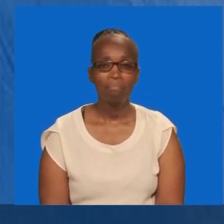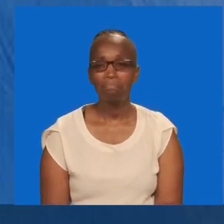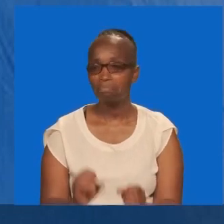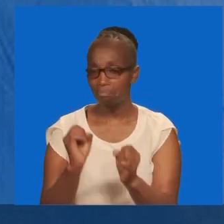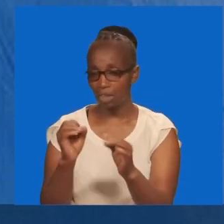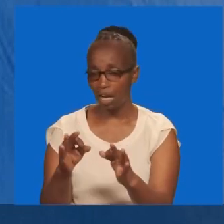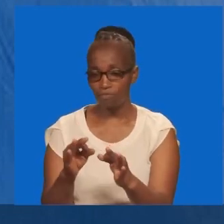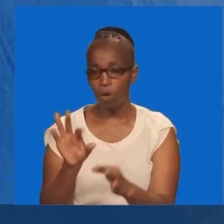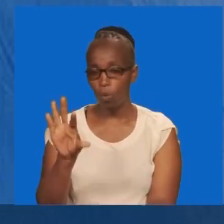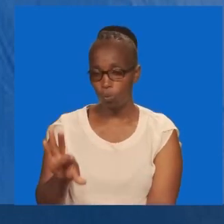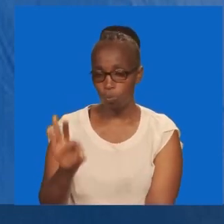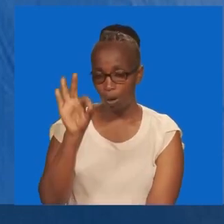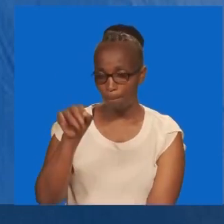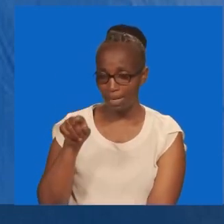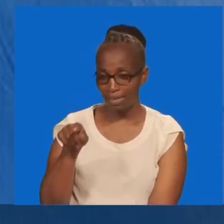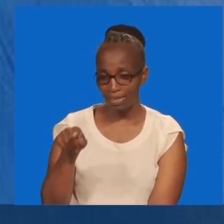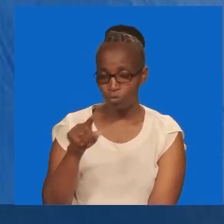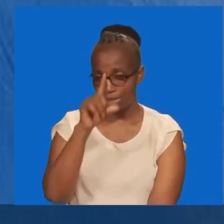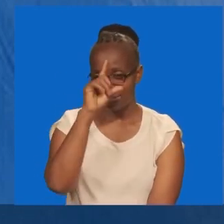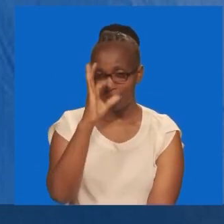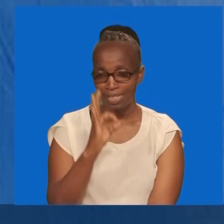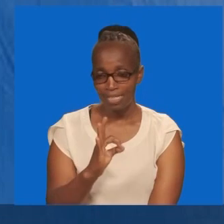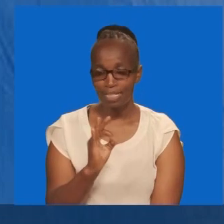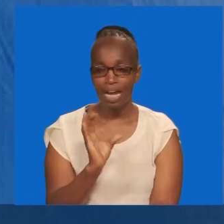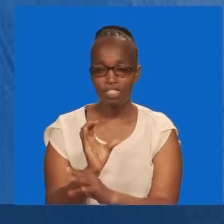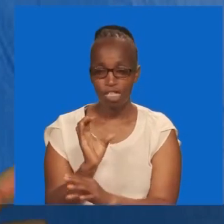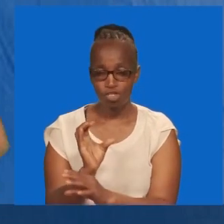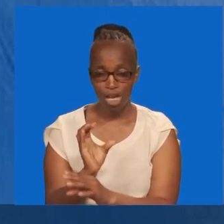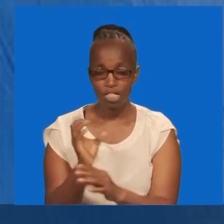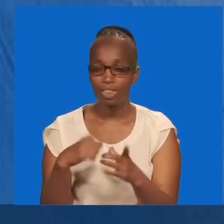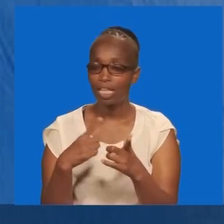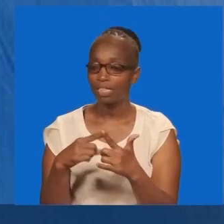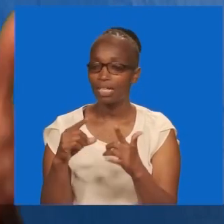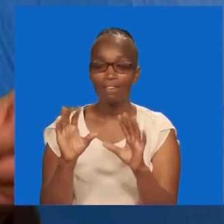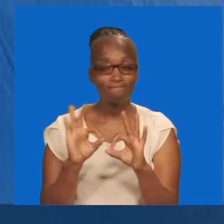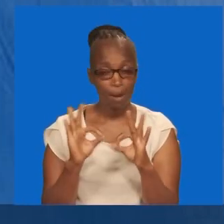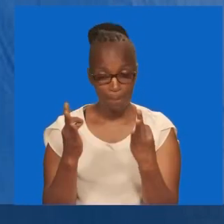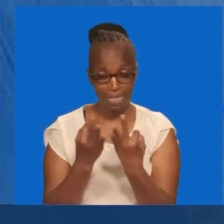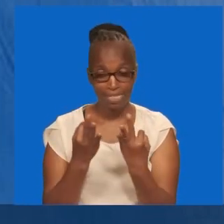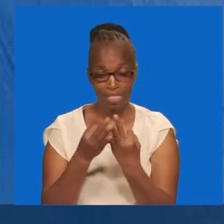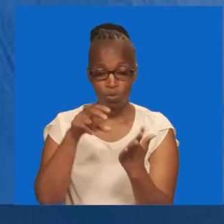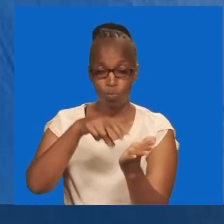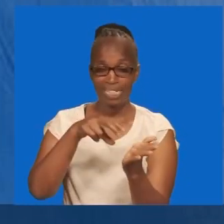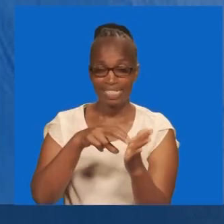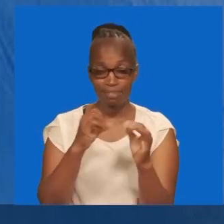hili jambo tukilichukulia kama letu, kama kanisa, familia